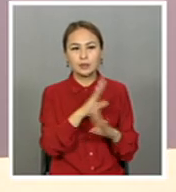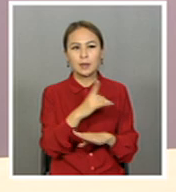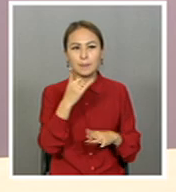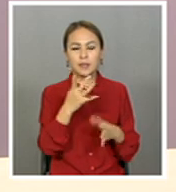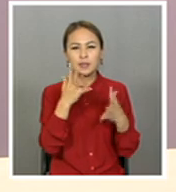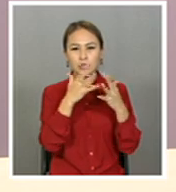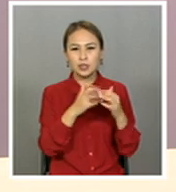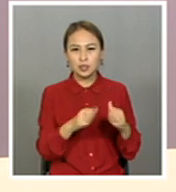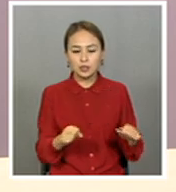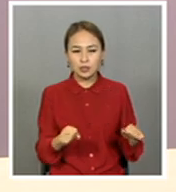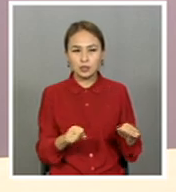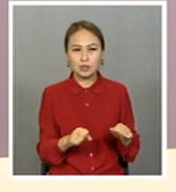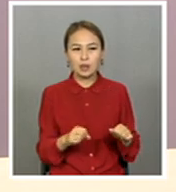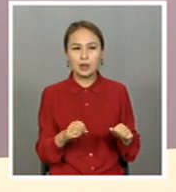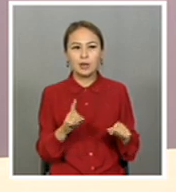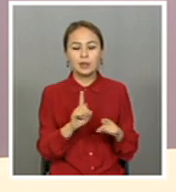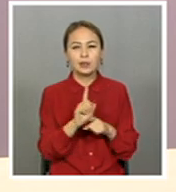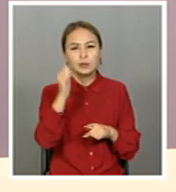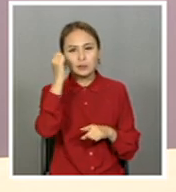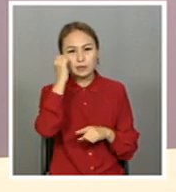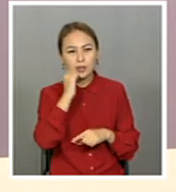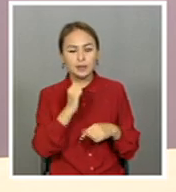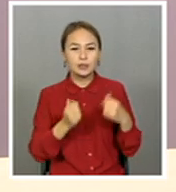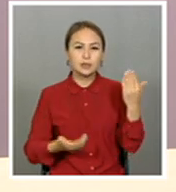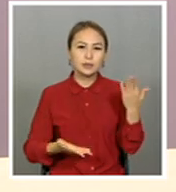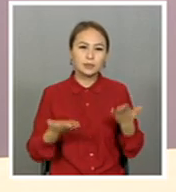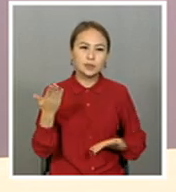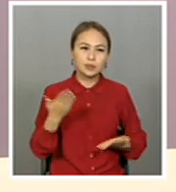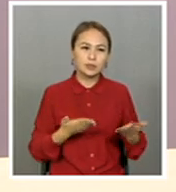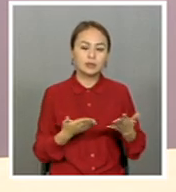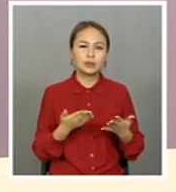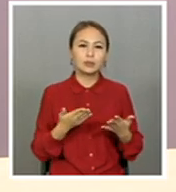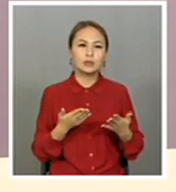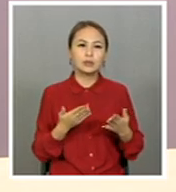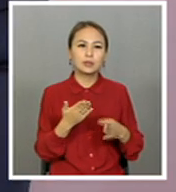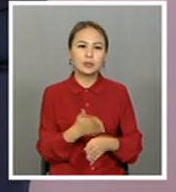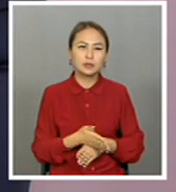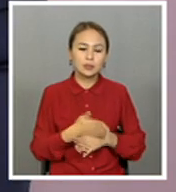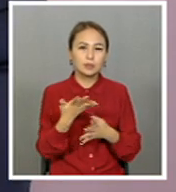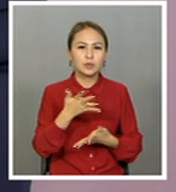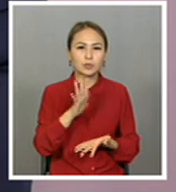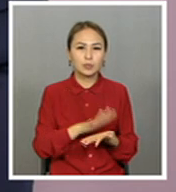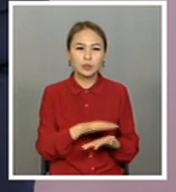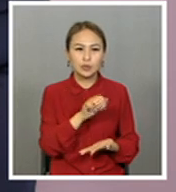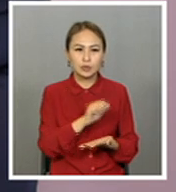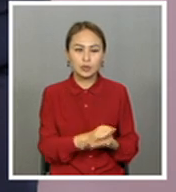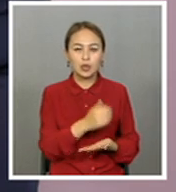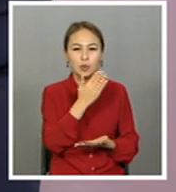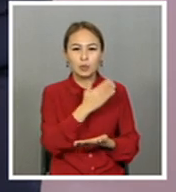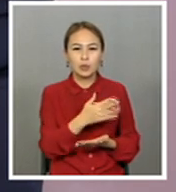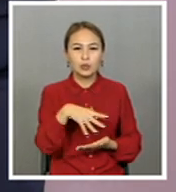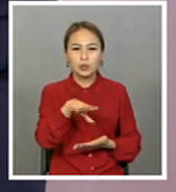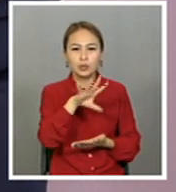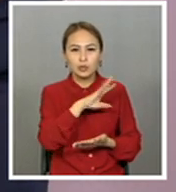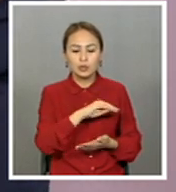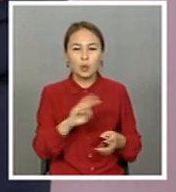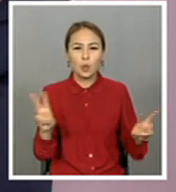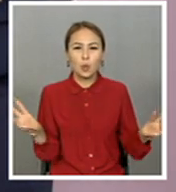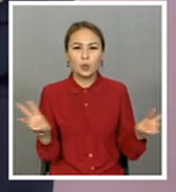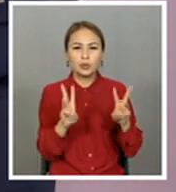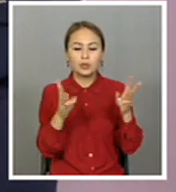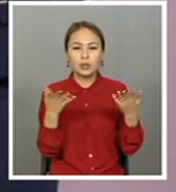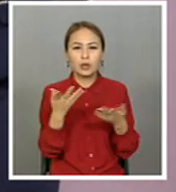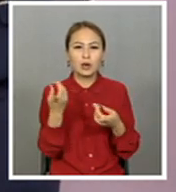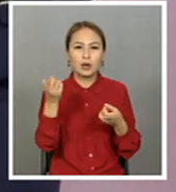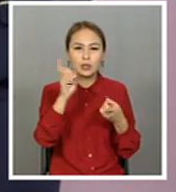шірсе, татпасса, немесе ашыса, не бүлінсе, бұл үдерістер оттектің